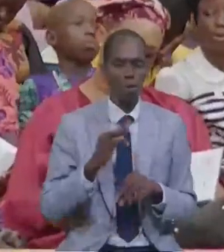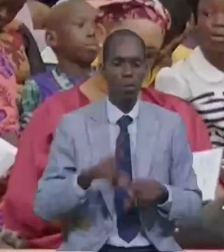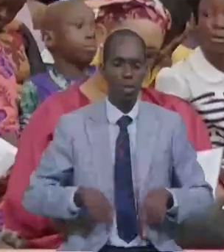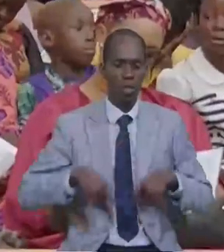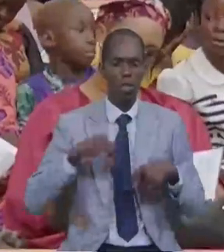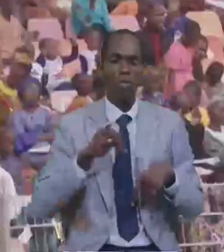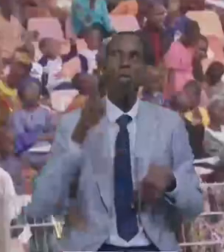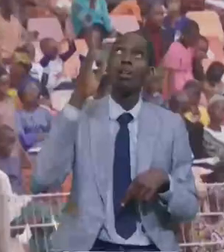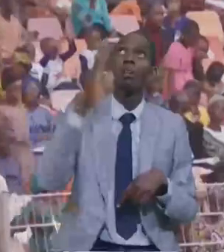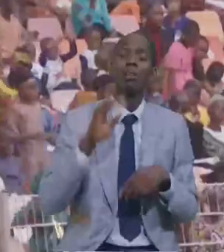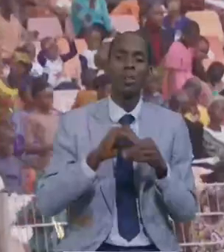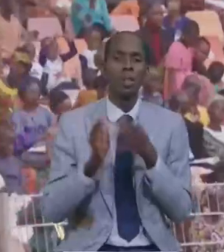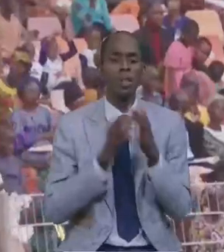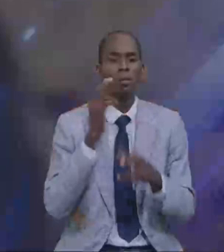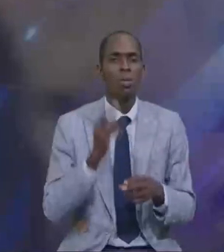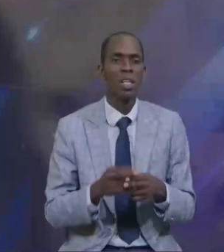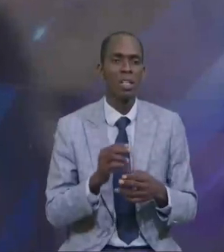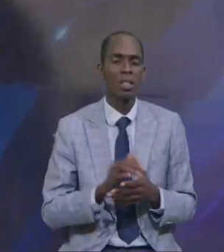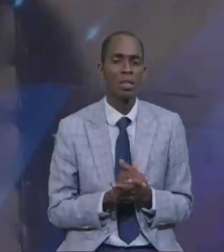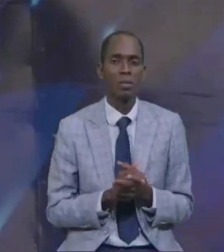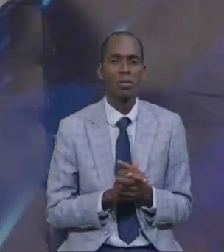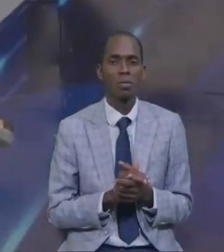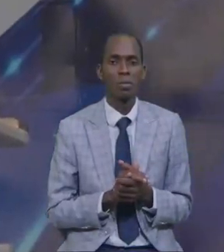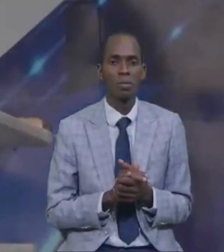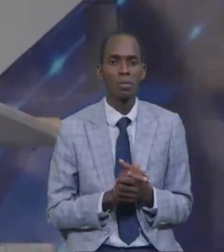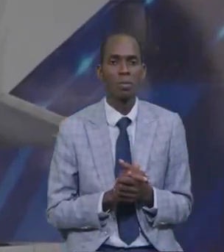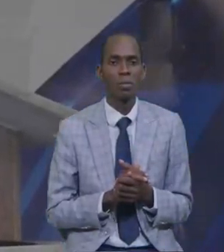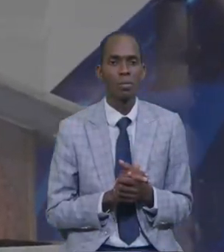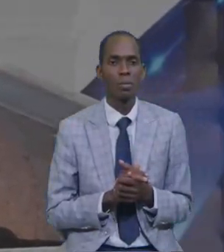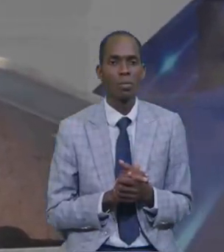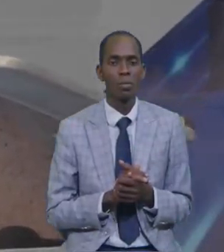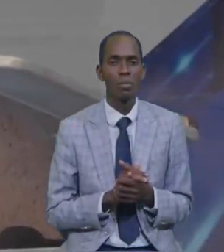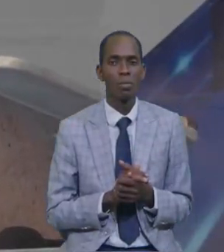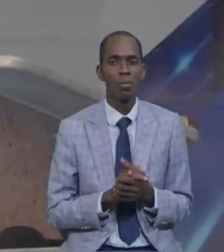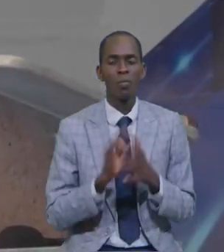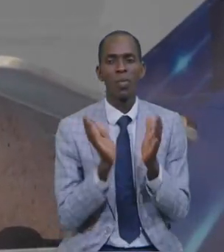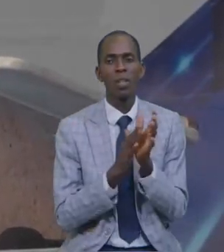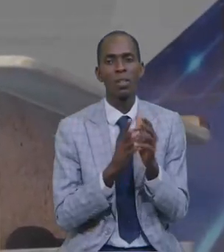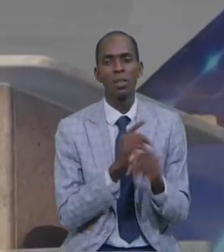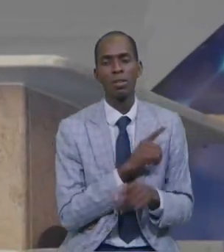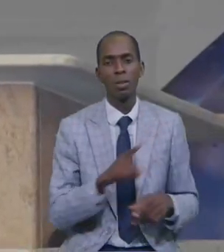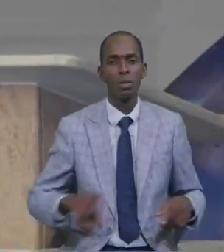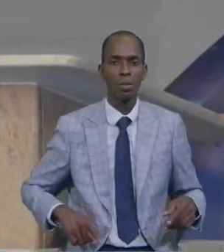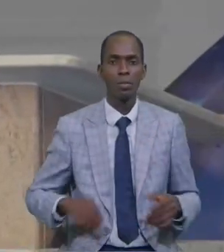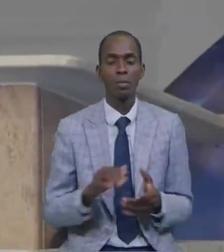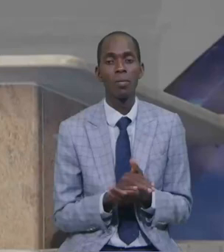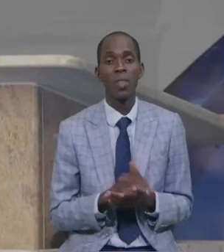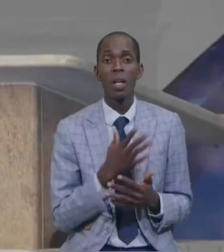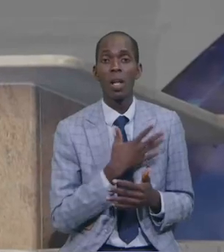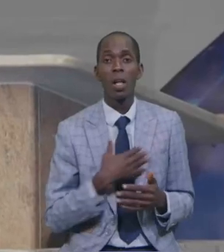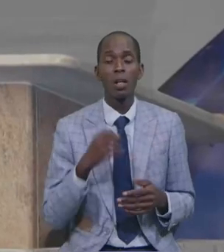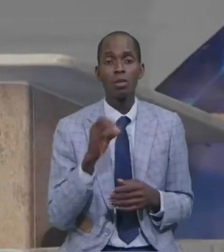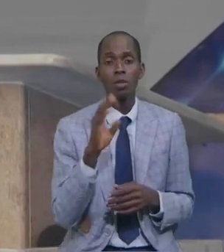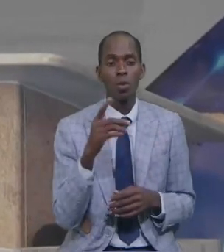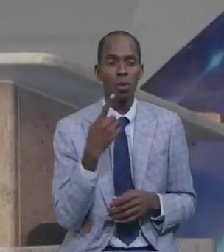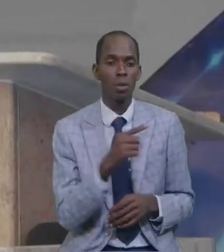Gloire à Dieu. Ainsi, le Seigneur veut que nous amenons toutes ces personnes sans